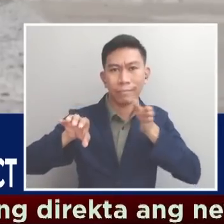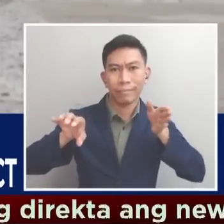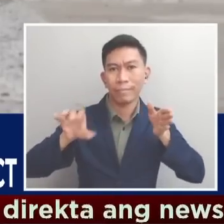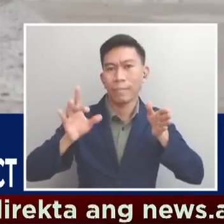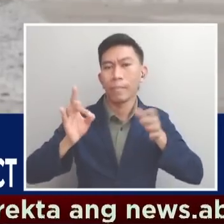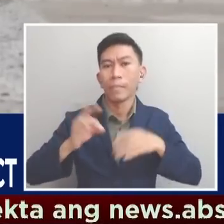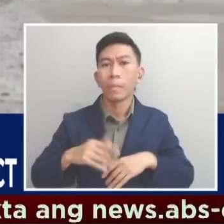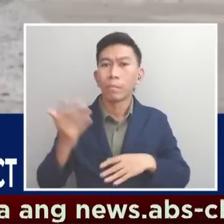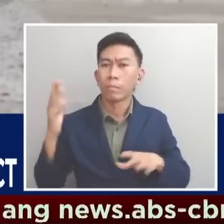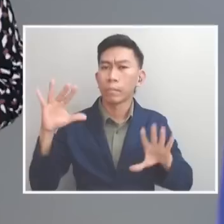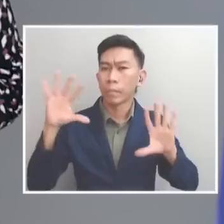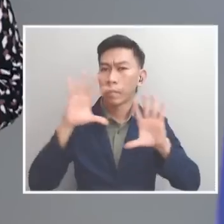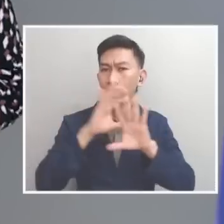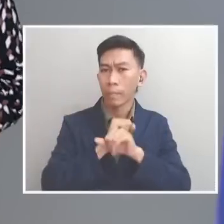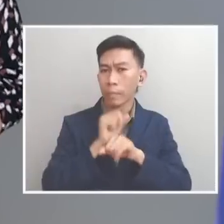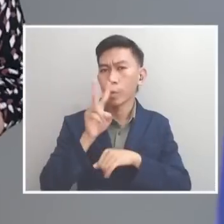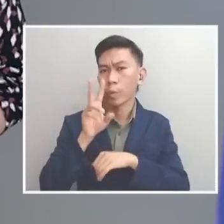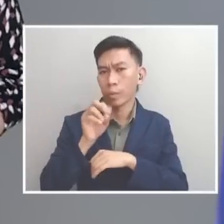2028.